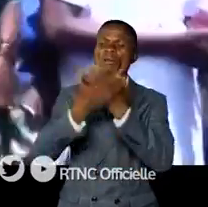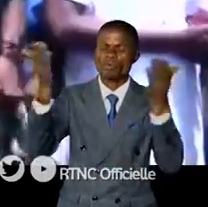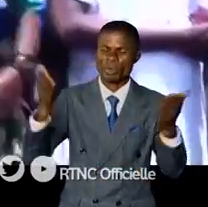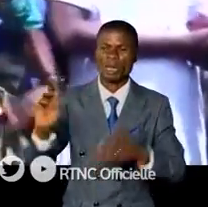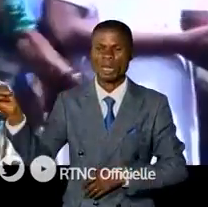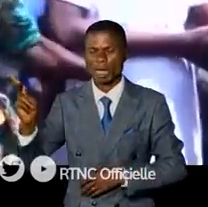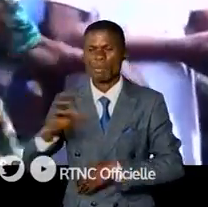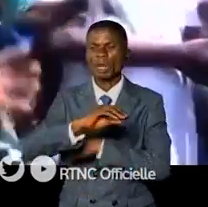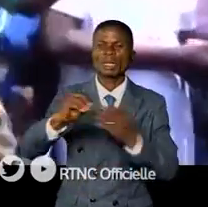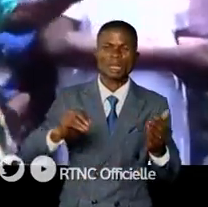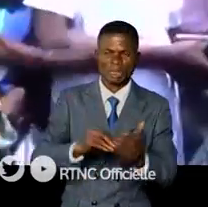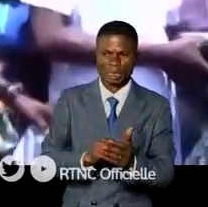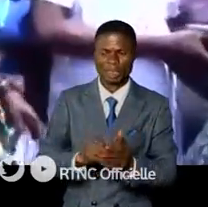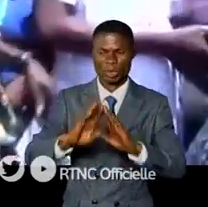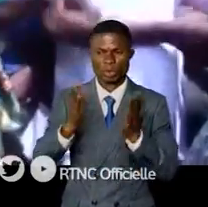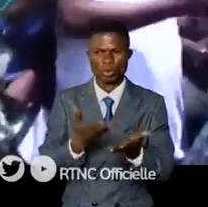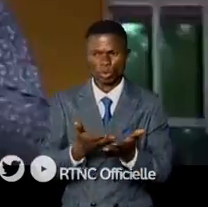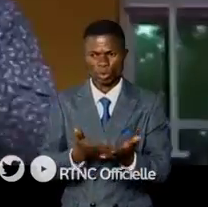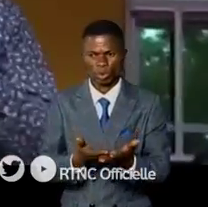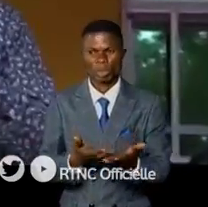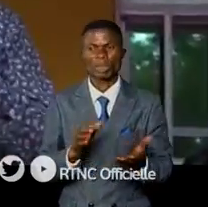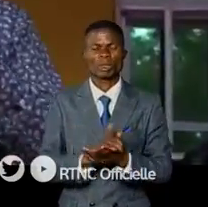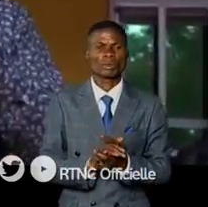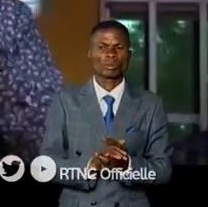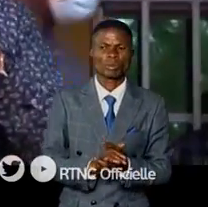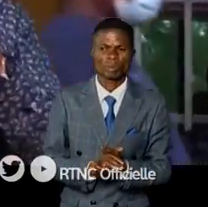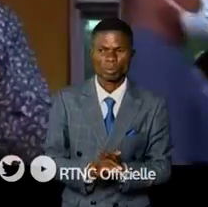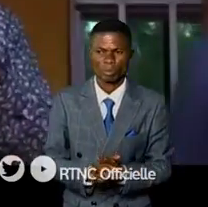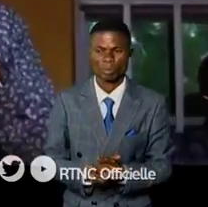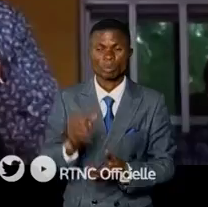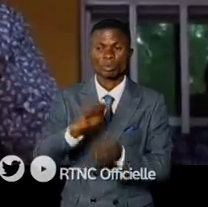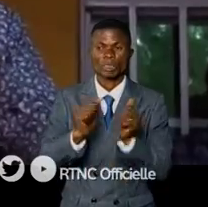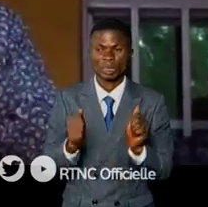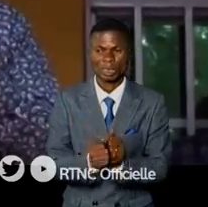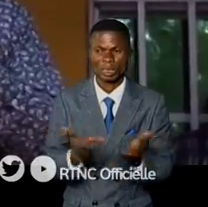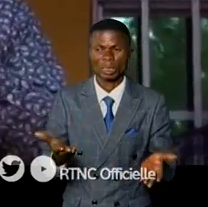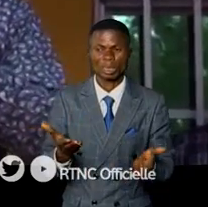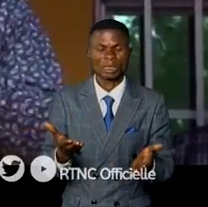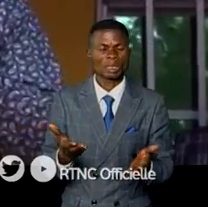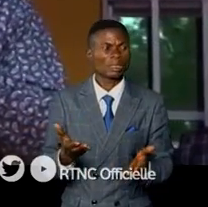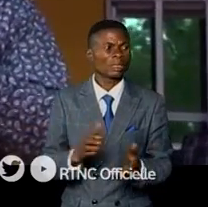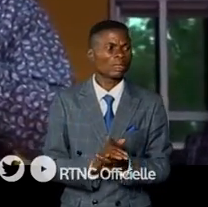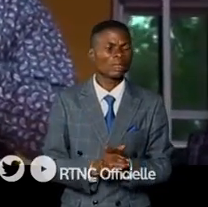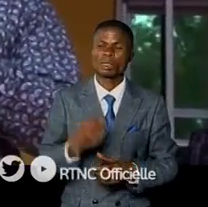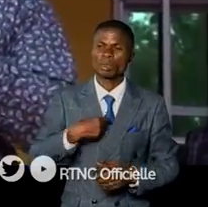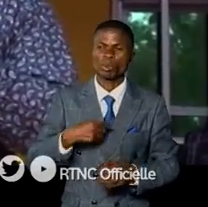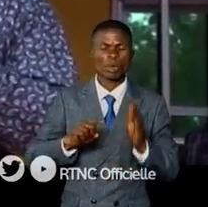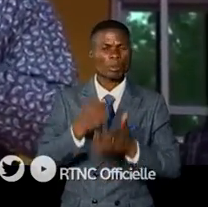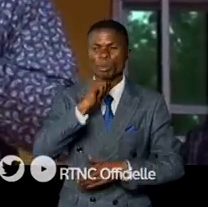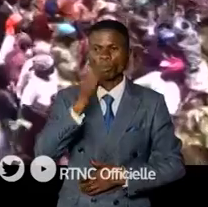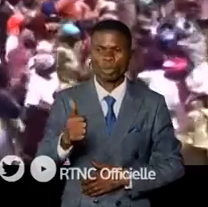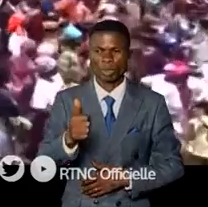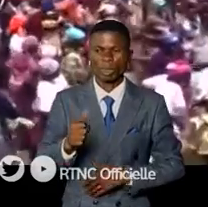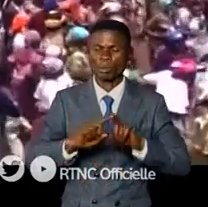votre transport Bukavu-Niantende et Niantende-Bukavu. Ce n'est pas pour les commerces, car moi-même, je ne suis pas commerçant.